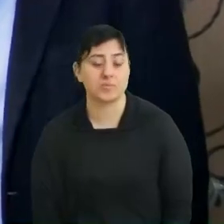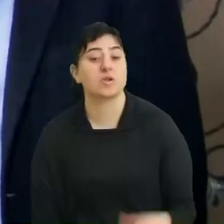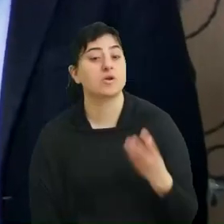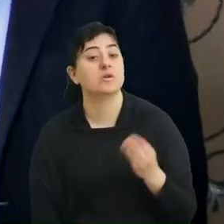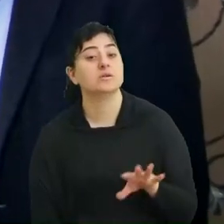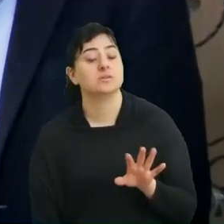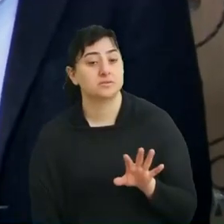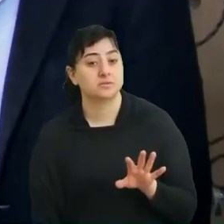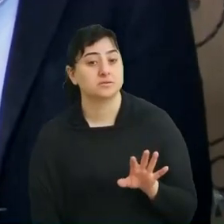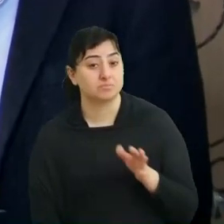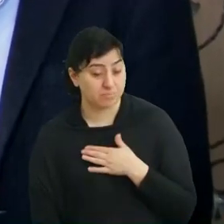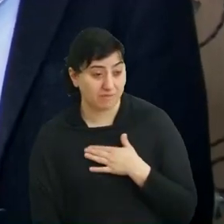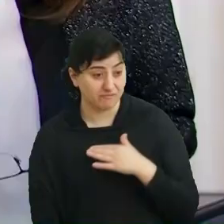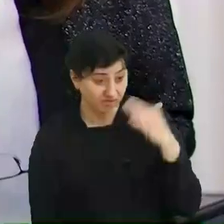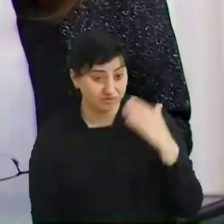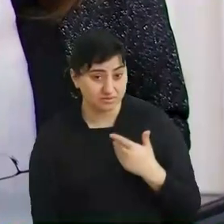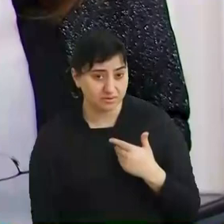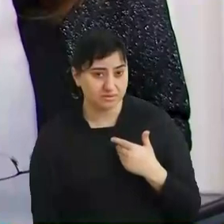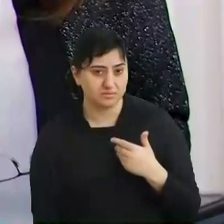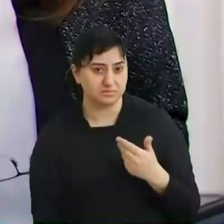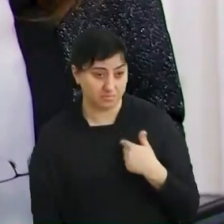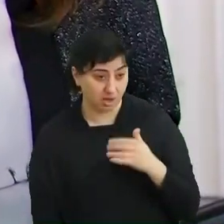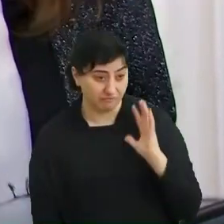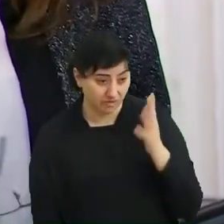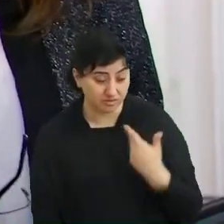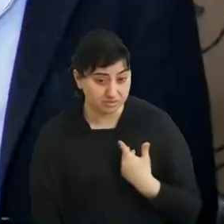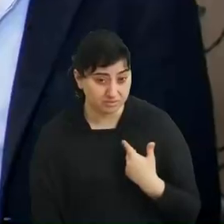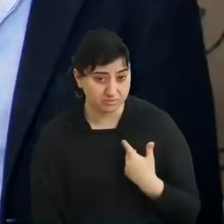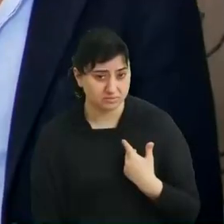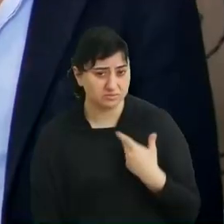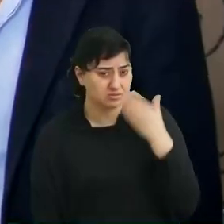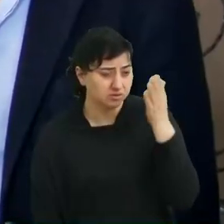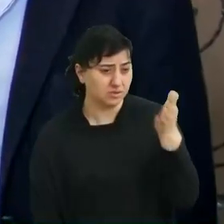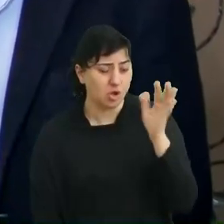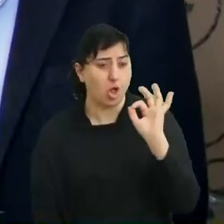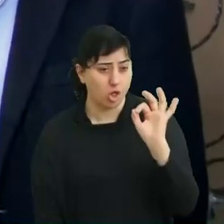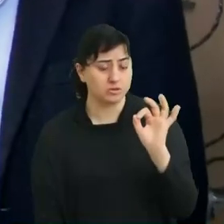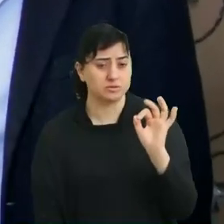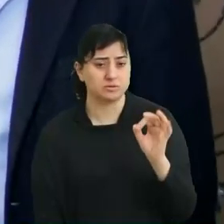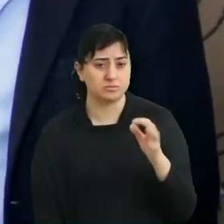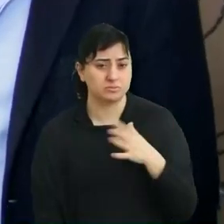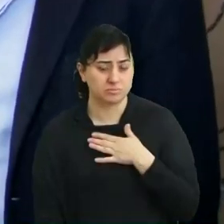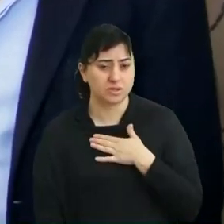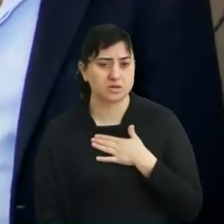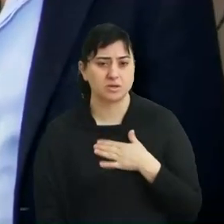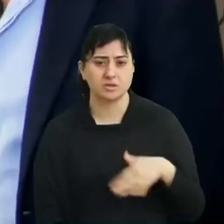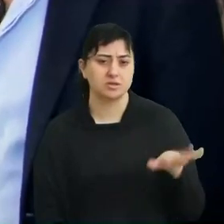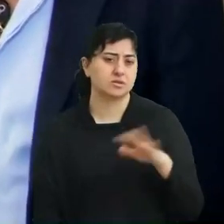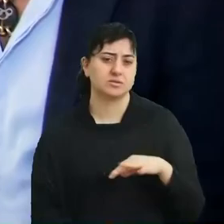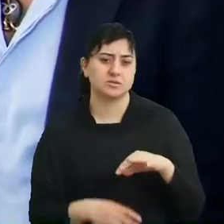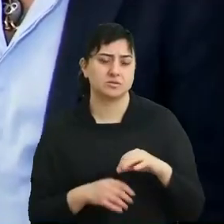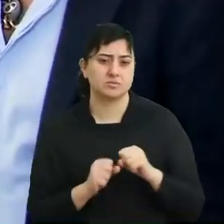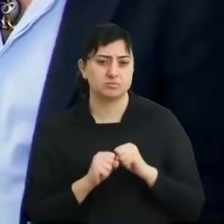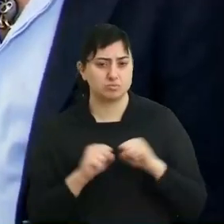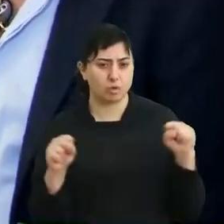mi? Ben mi abartıyorum? Ben abartıyorum öyle mi? La sağa kalsa var ya, ben böyle ortalıkta pibi